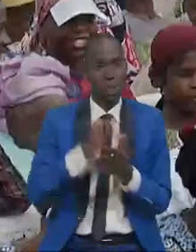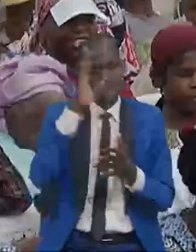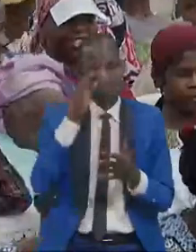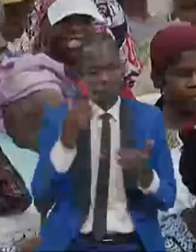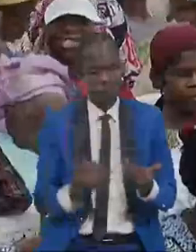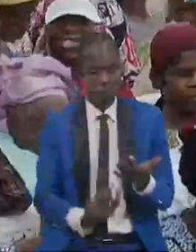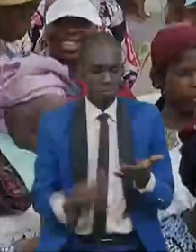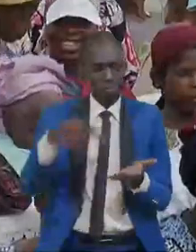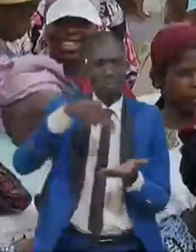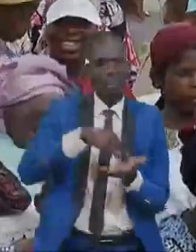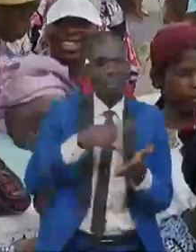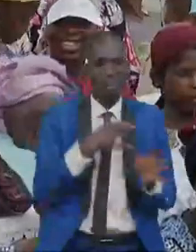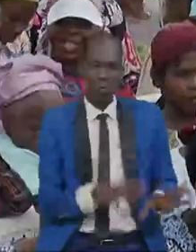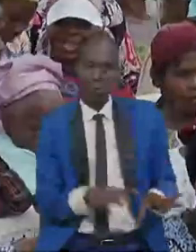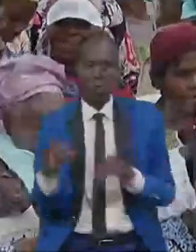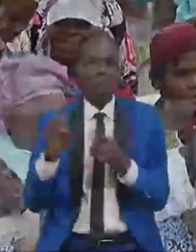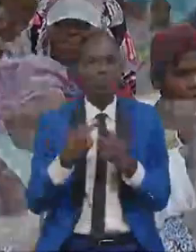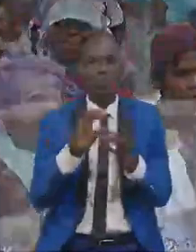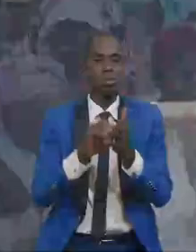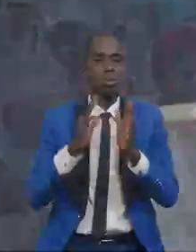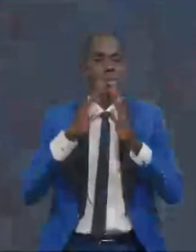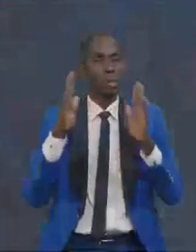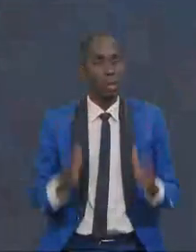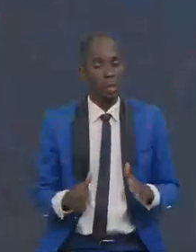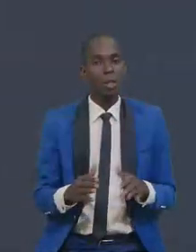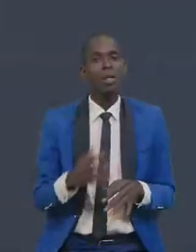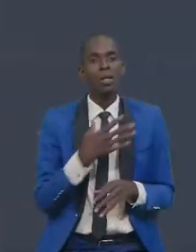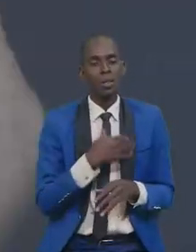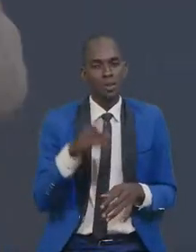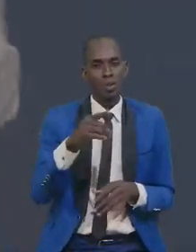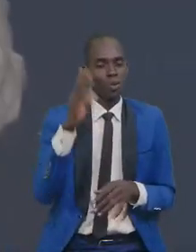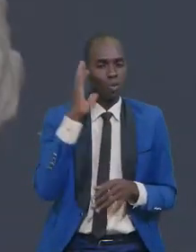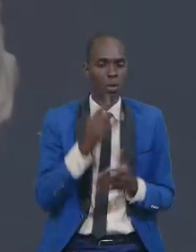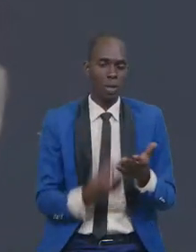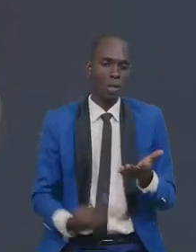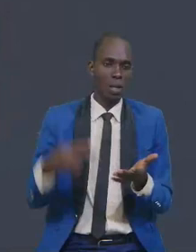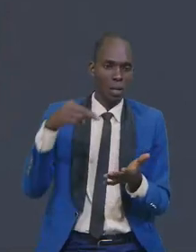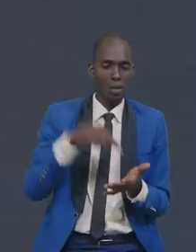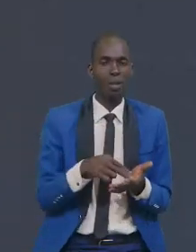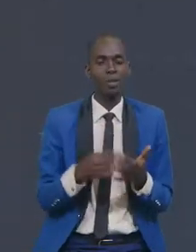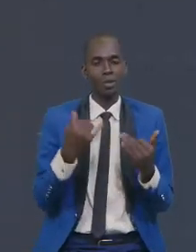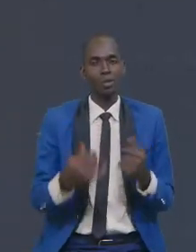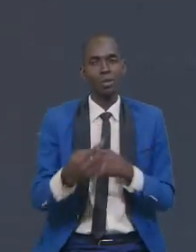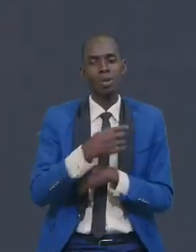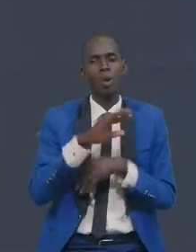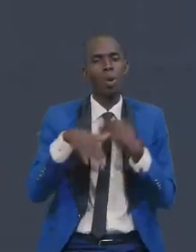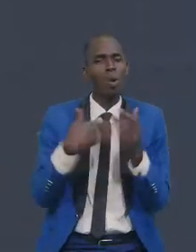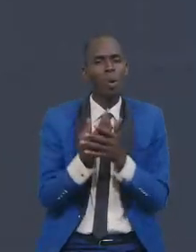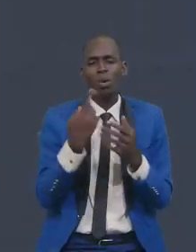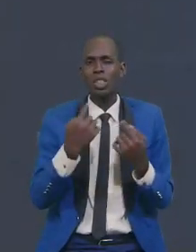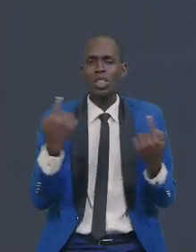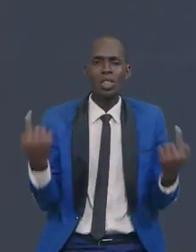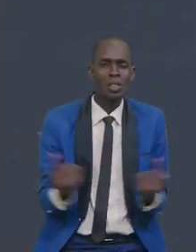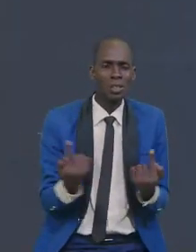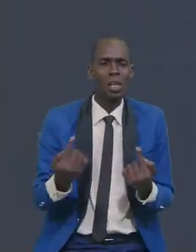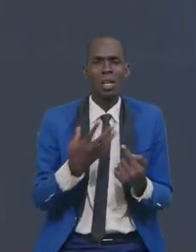lever et laisser ta maladie derrière. Tu vas te lever et laisser toutes les infirmités derrière. Les choses qui